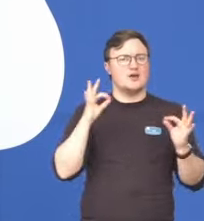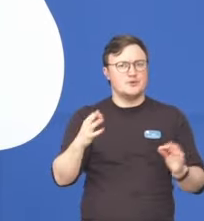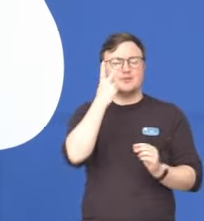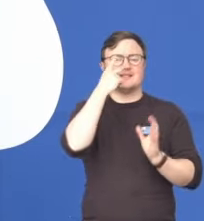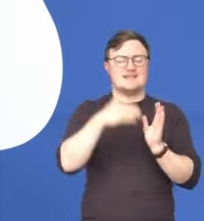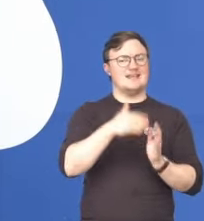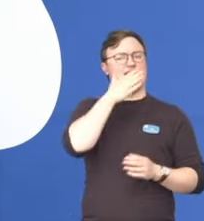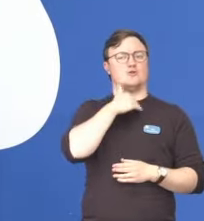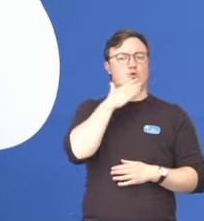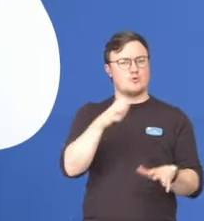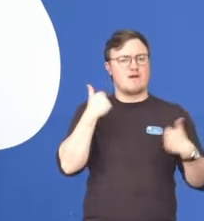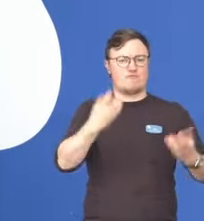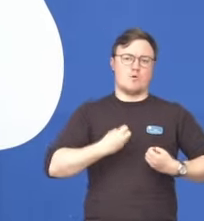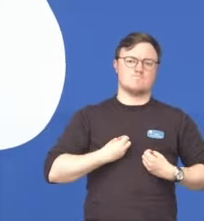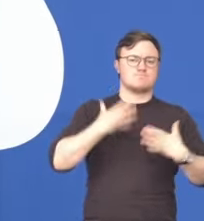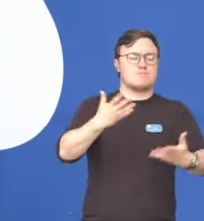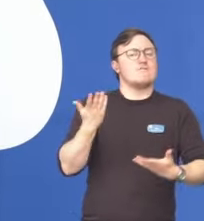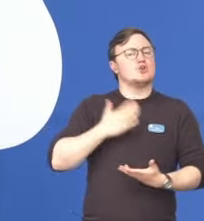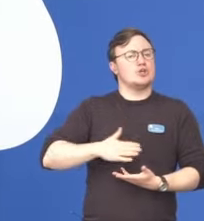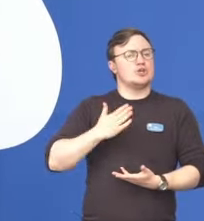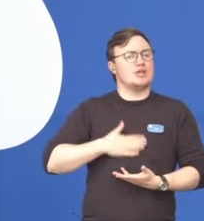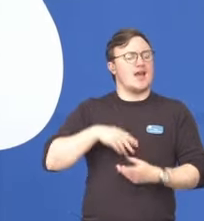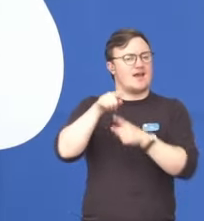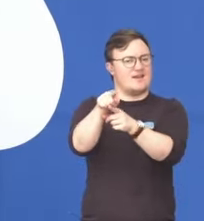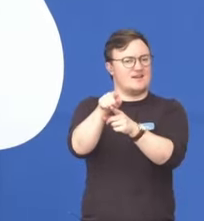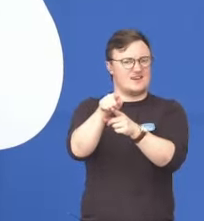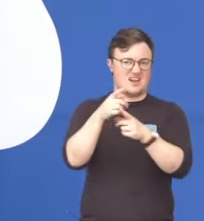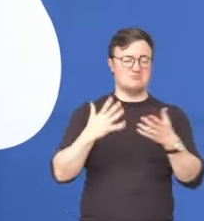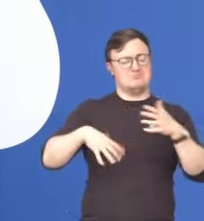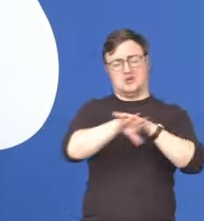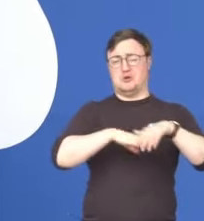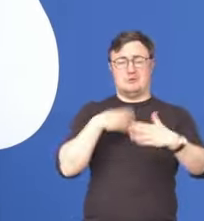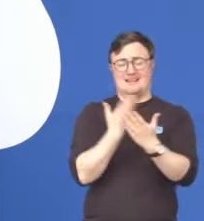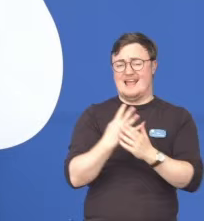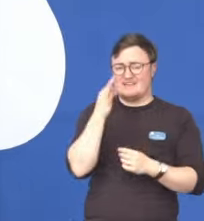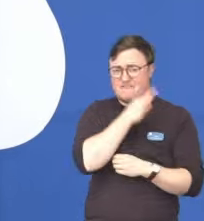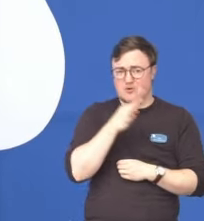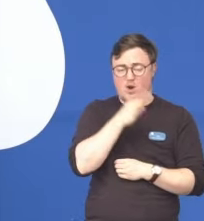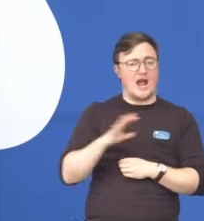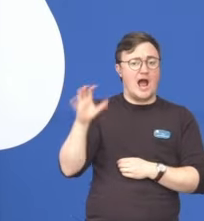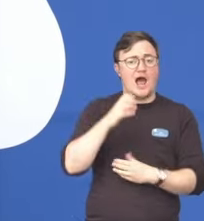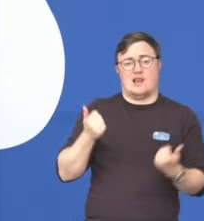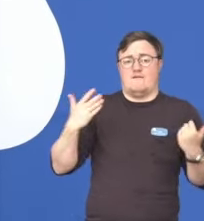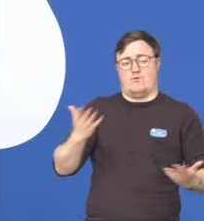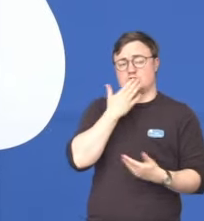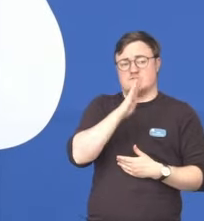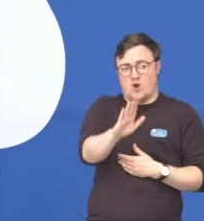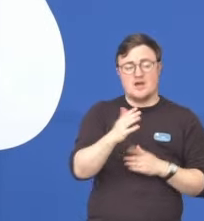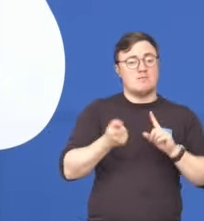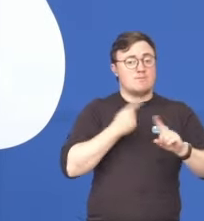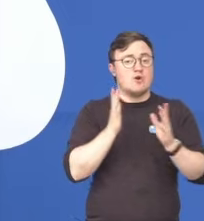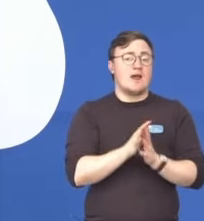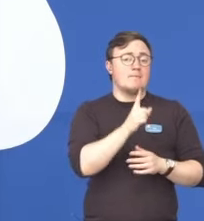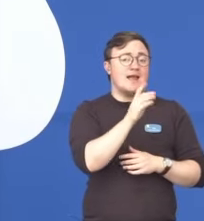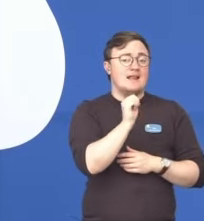hörs i den europeiska demokratin? Det är så pass grundläggande frågor. Jag tycker att vi låter alla få en chans att svara på det, men vi börjar hos